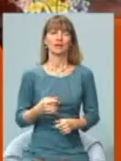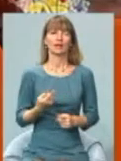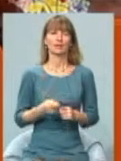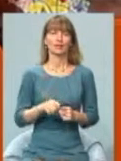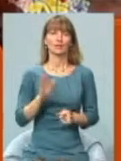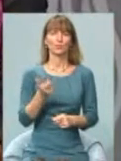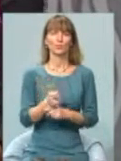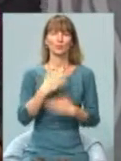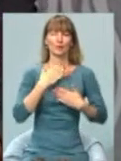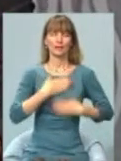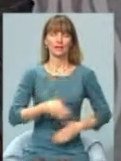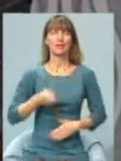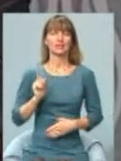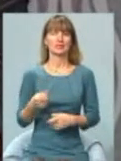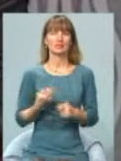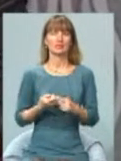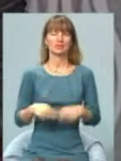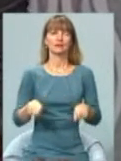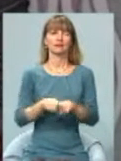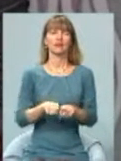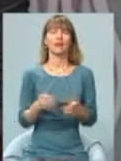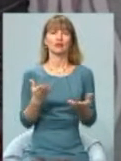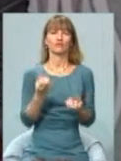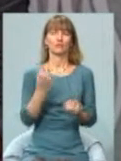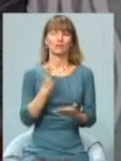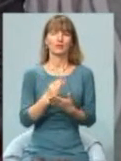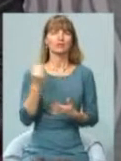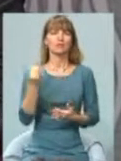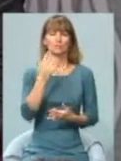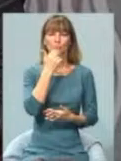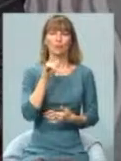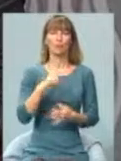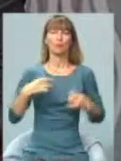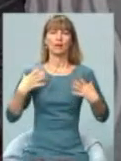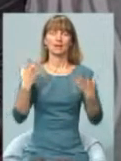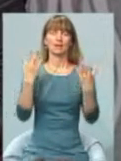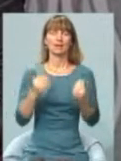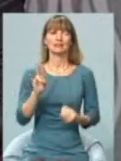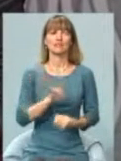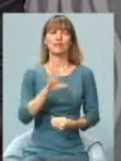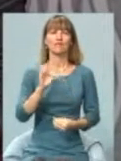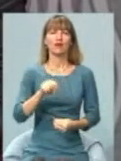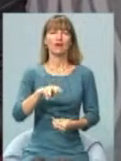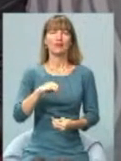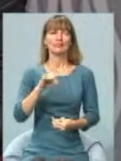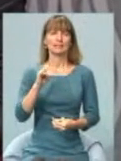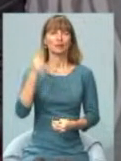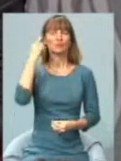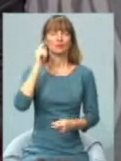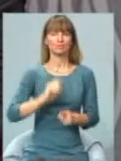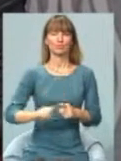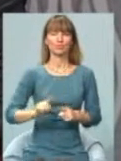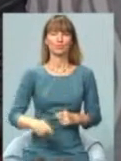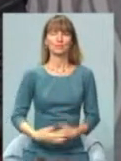дуже приємно. Дійсно, це так. Ну, а які ж іще є цікаві звичаї у святкуванні Дня Святого Валентина, ми дізнаємося за